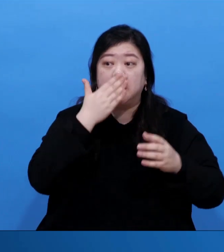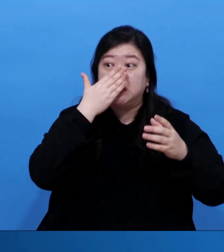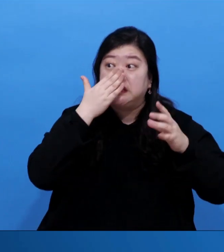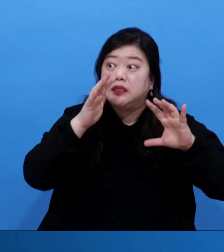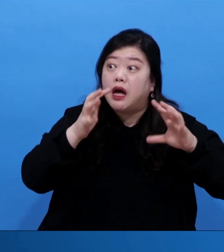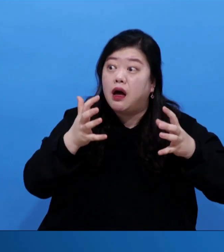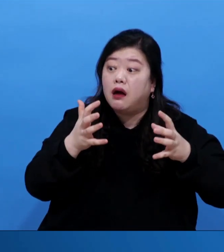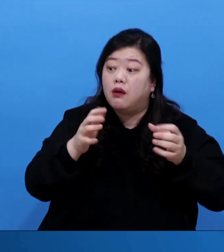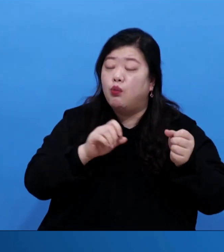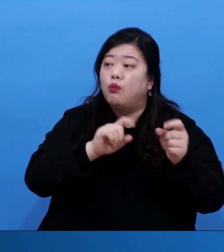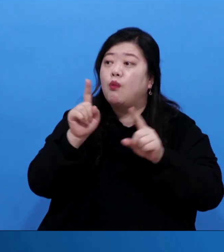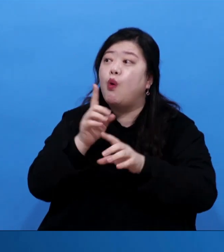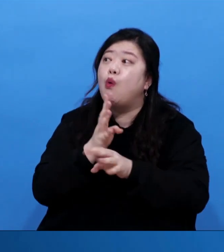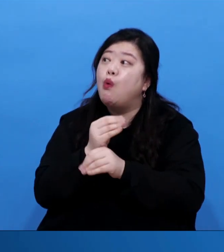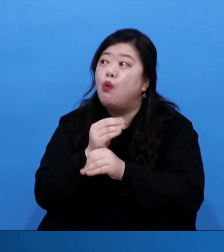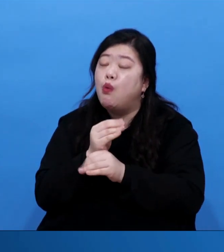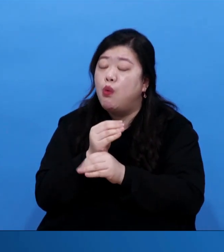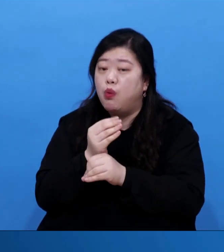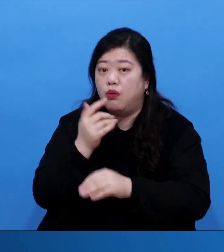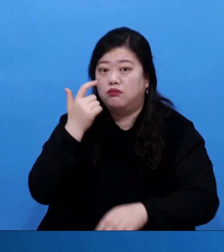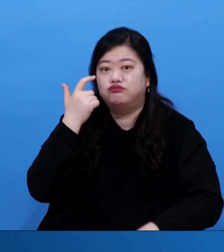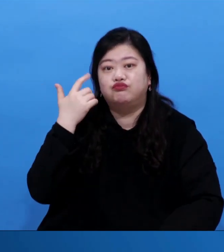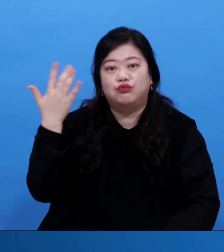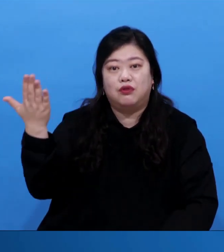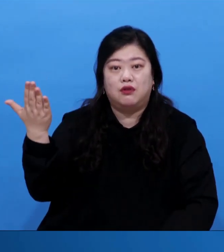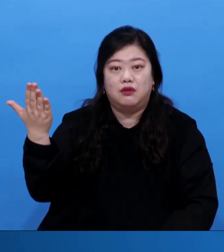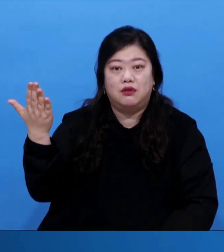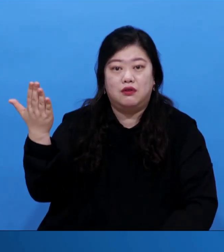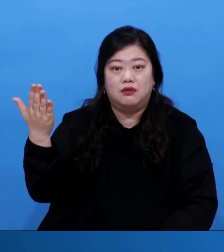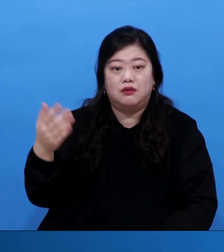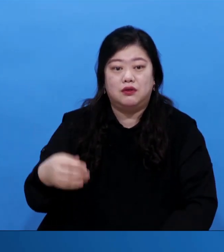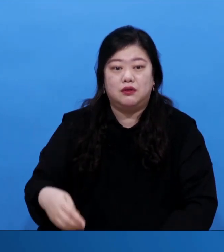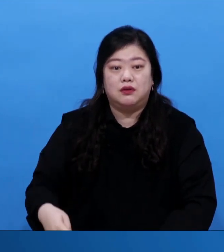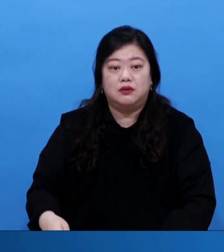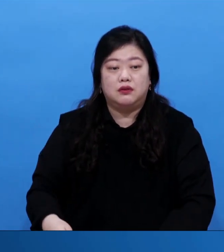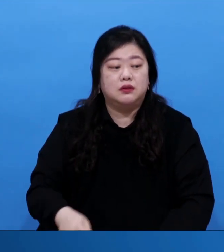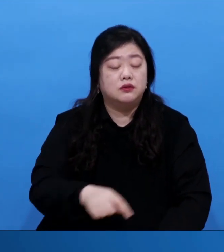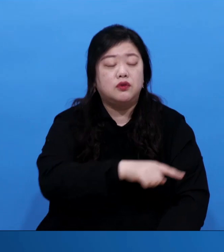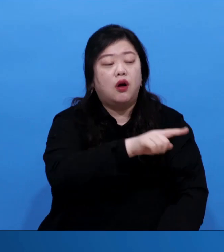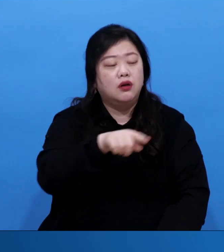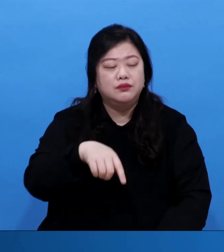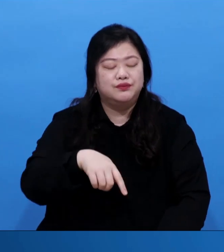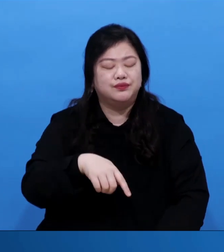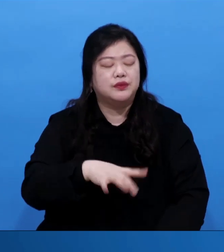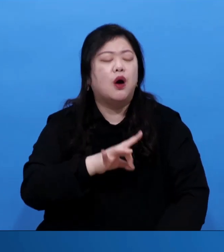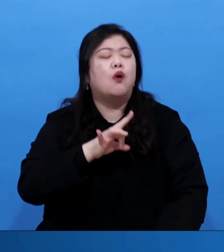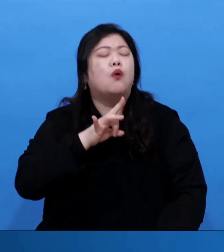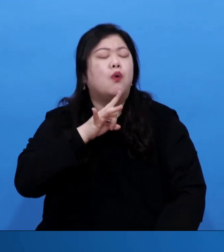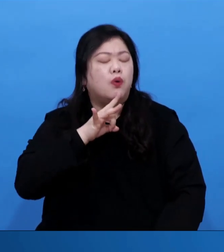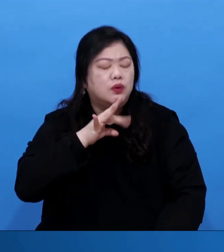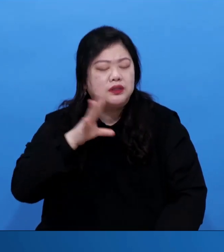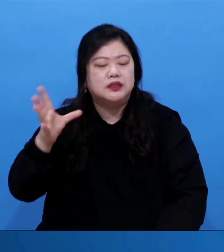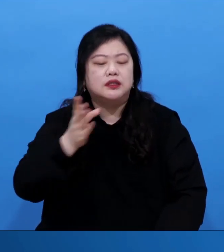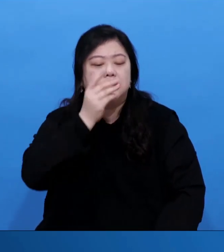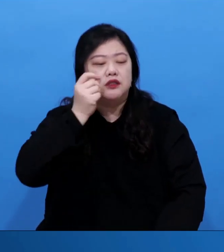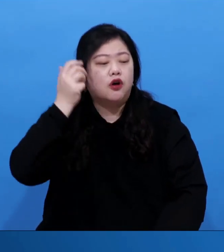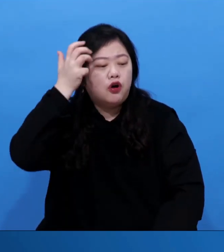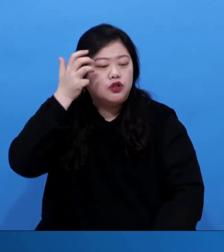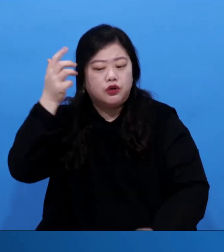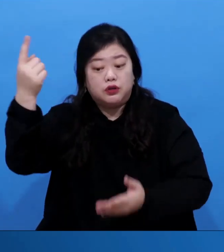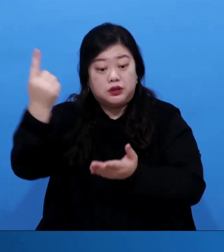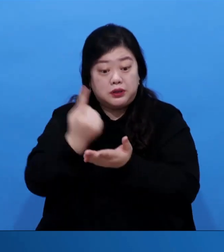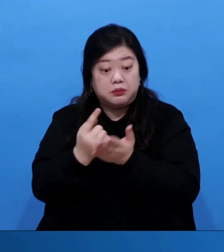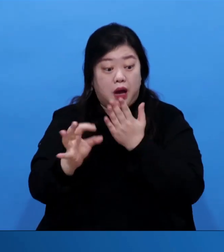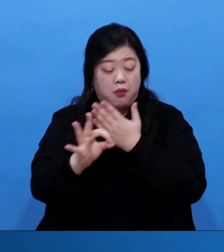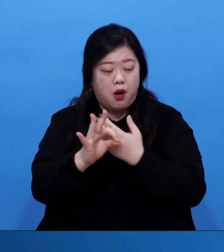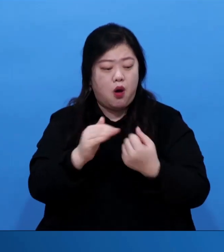the time for Israel's restoration now? When is that time? 그는 너희의 할 바 아니요. 오직 성령이 너희 마시면 권능을